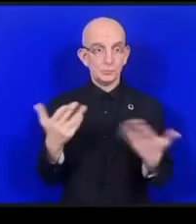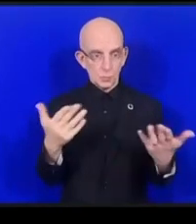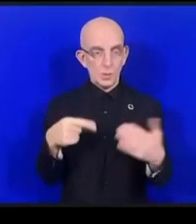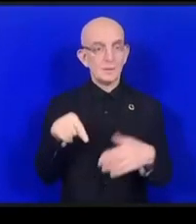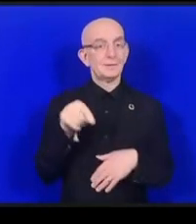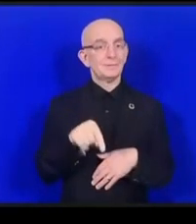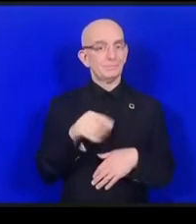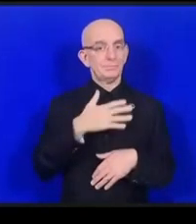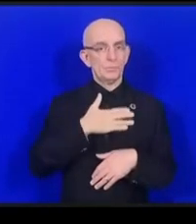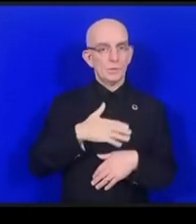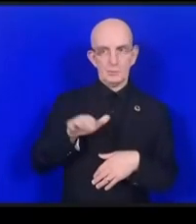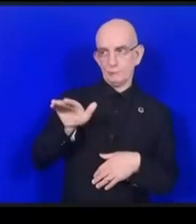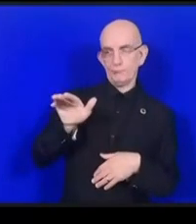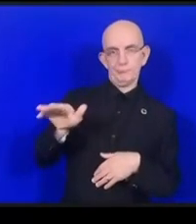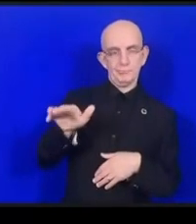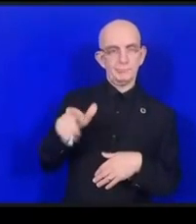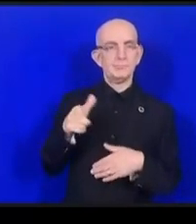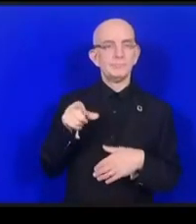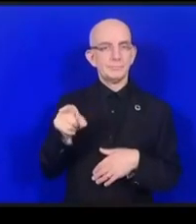экологии